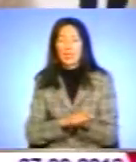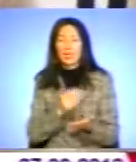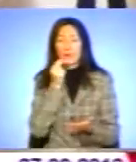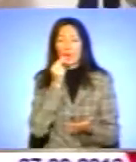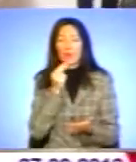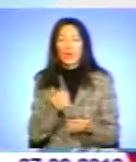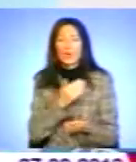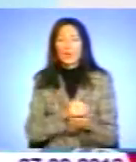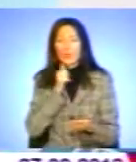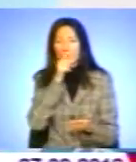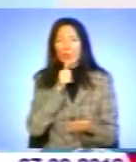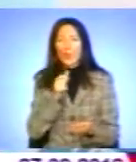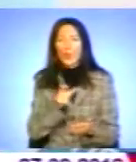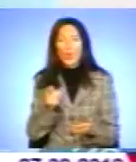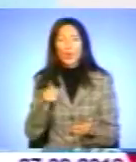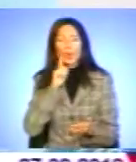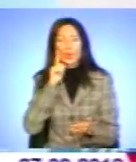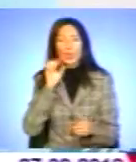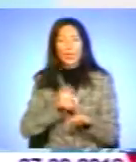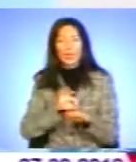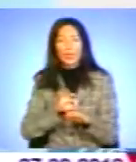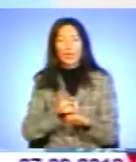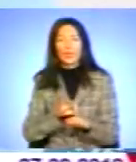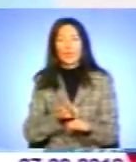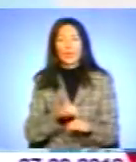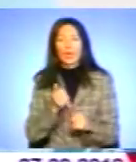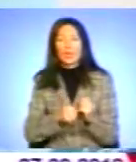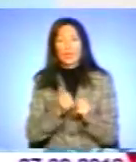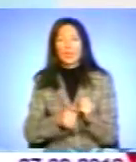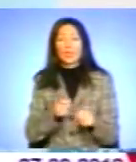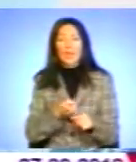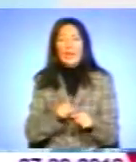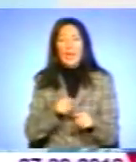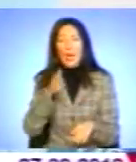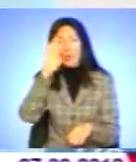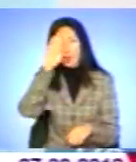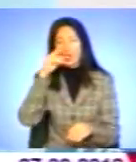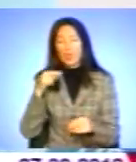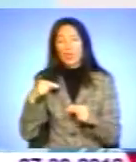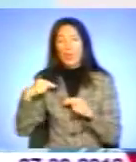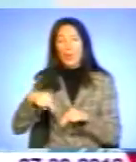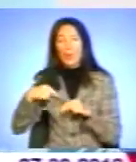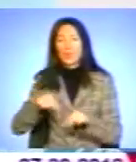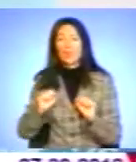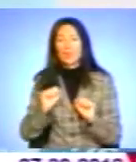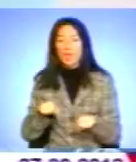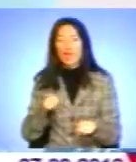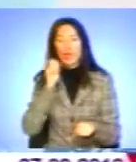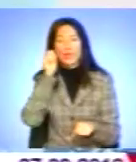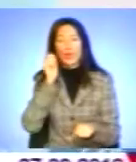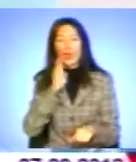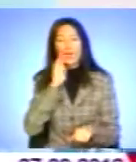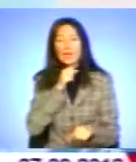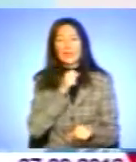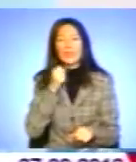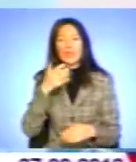помолодшав. Частіше поступають мужчини працездатного віку і жінки старше